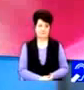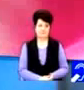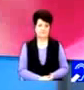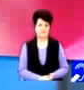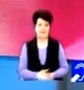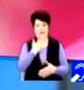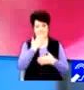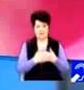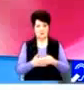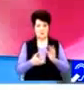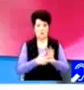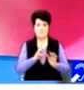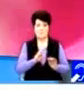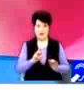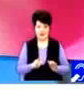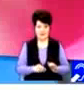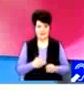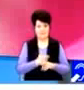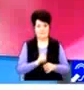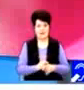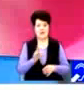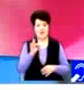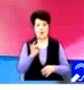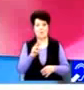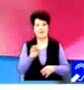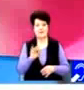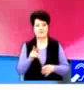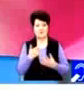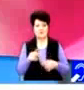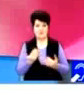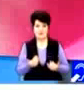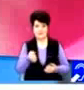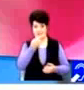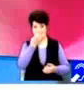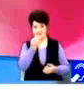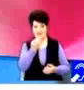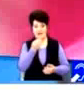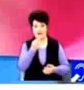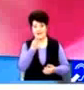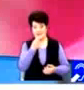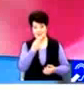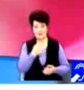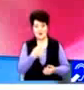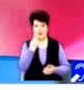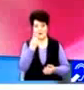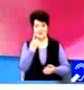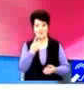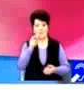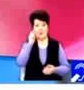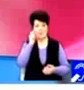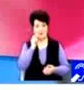în Ajun de 8 Martie bărbații sunt mai romantici ca niciodată astăzi prin Chișinău nu era stradă în care să nu vezi un bărbat cu flori în